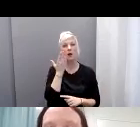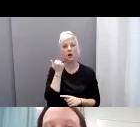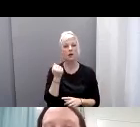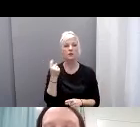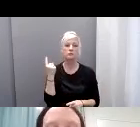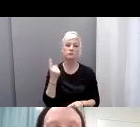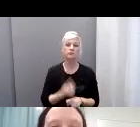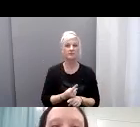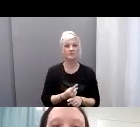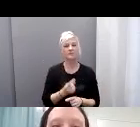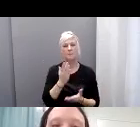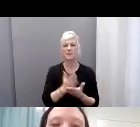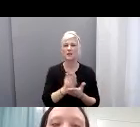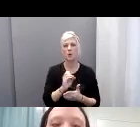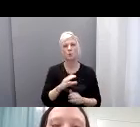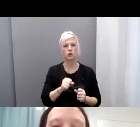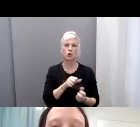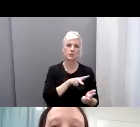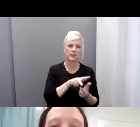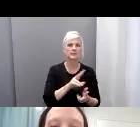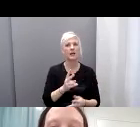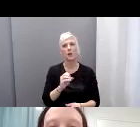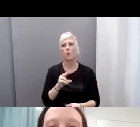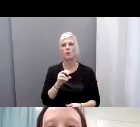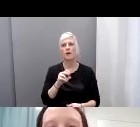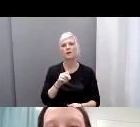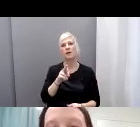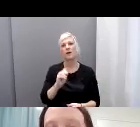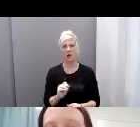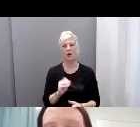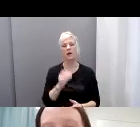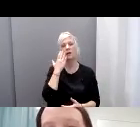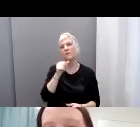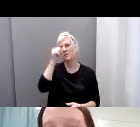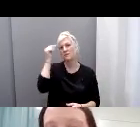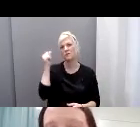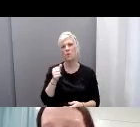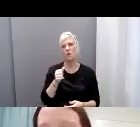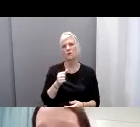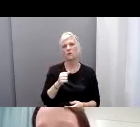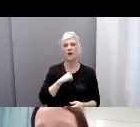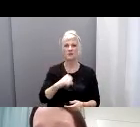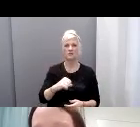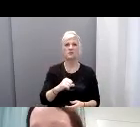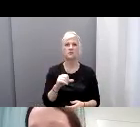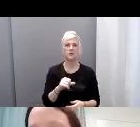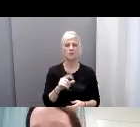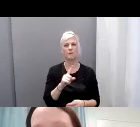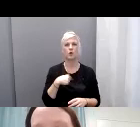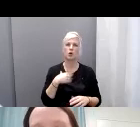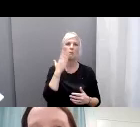om man ska ha sex eller onanera. Och att det kan vara svårt att få vara i fred där man bor.